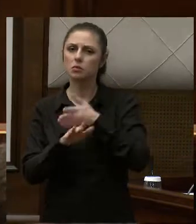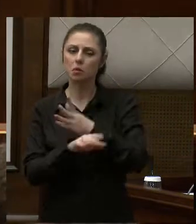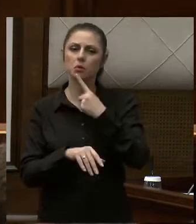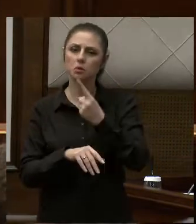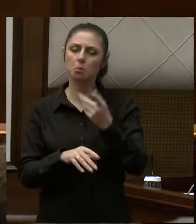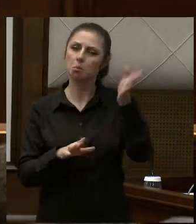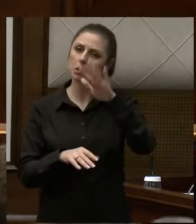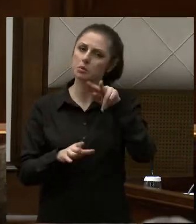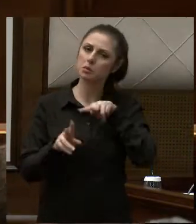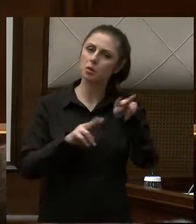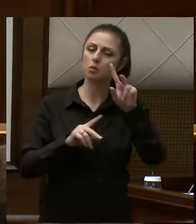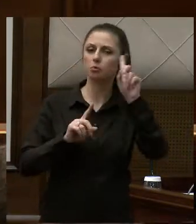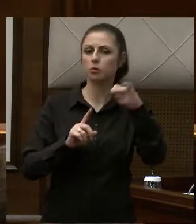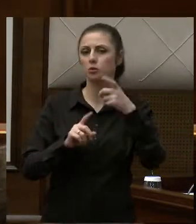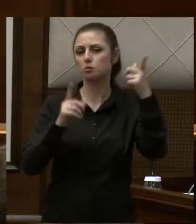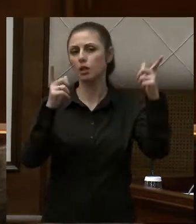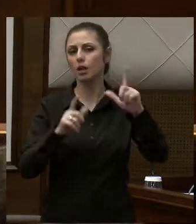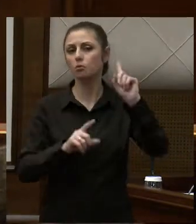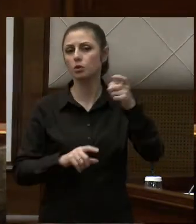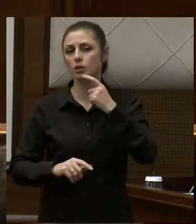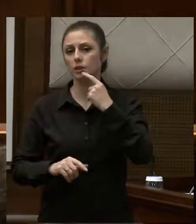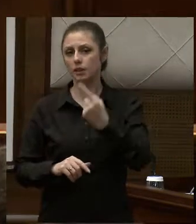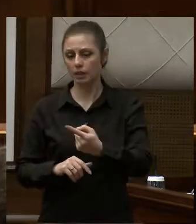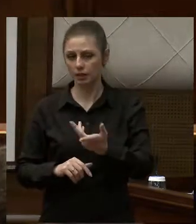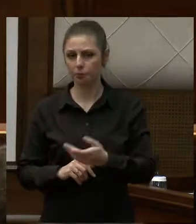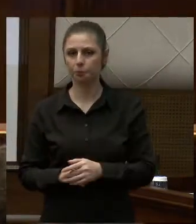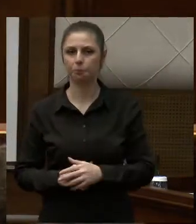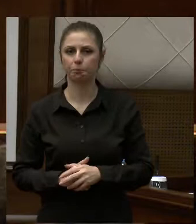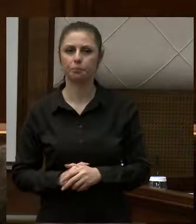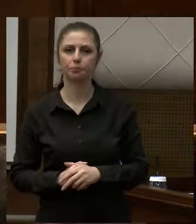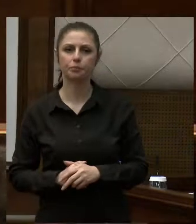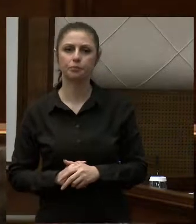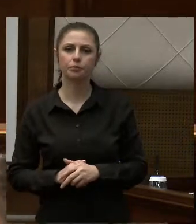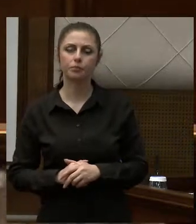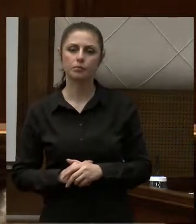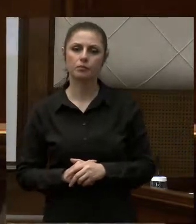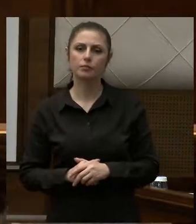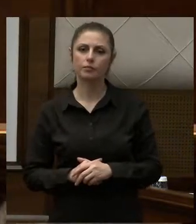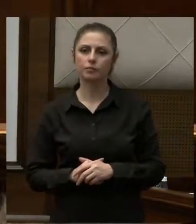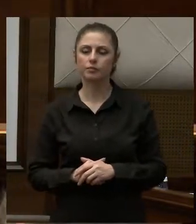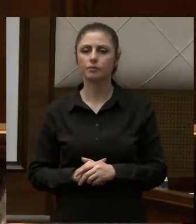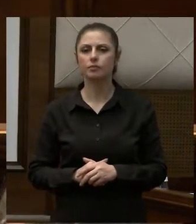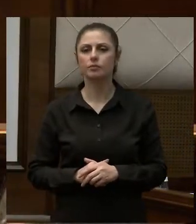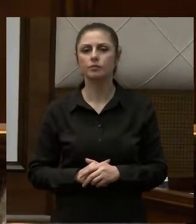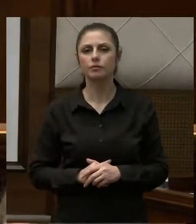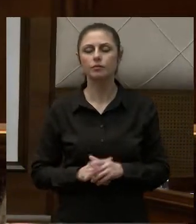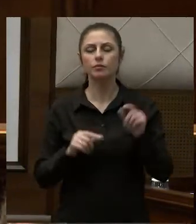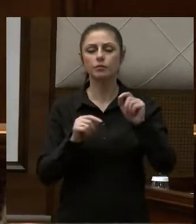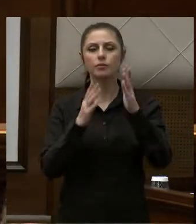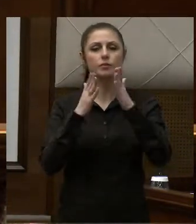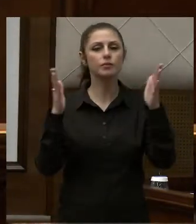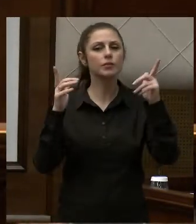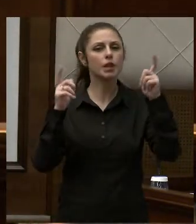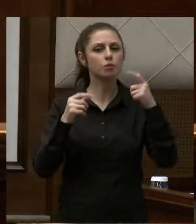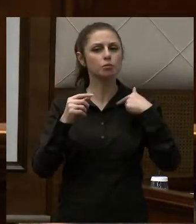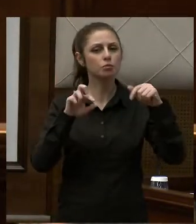alternatif yer bulun dediler. Alternatif yeri teknik, imardan sorumlu teknik başkan yardımcısı arkadaşımız hazırladı. Büyükşehir'e